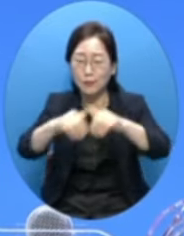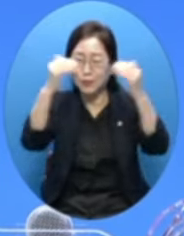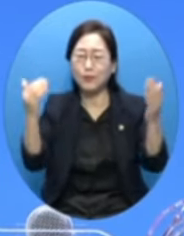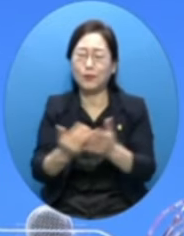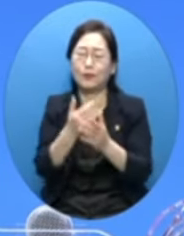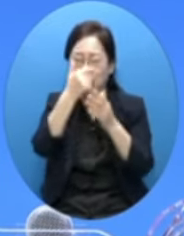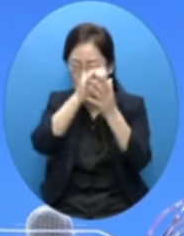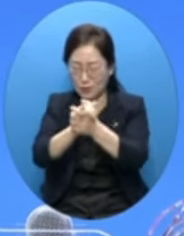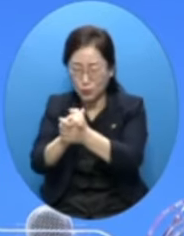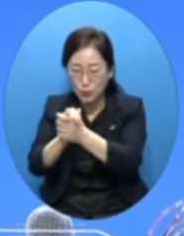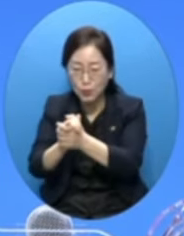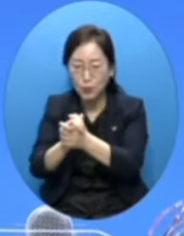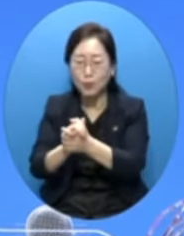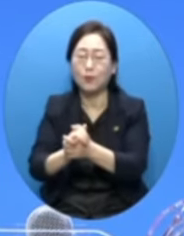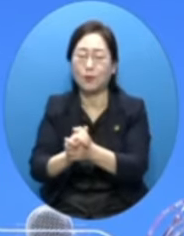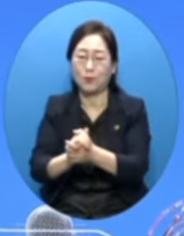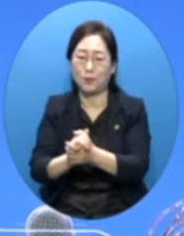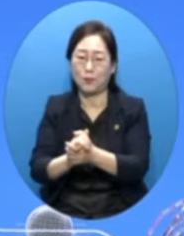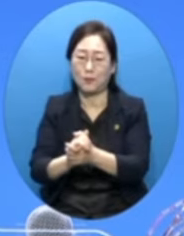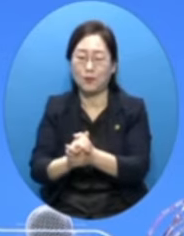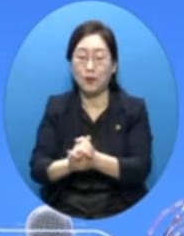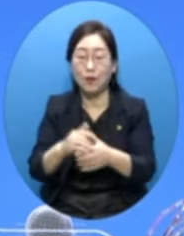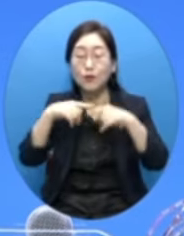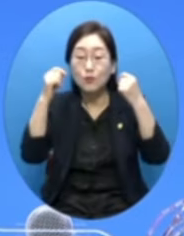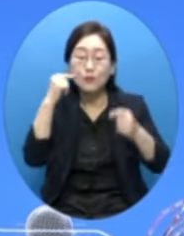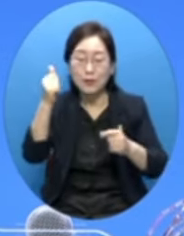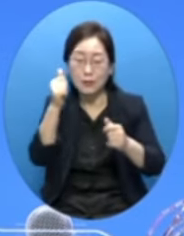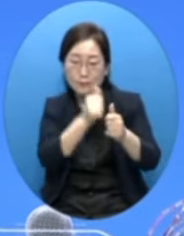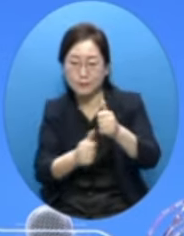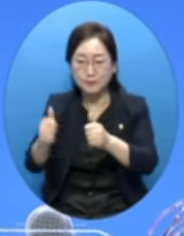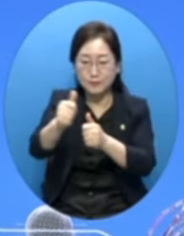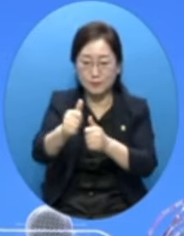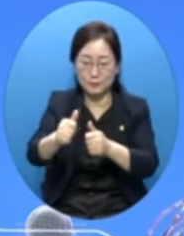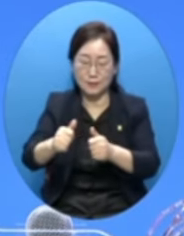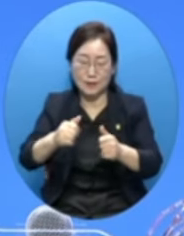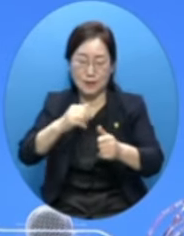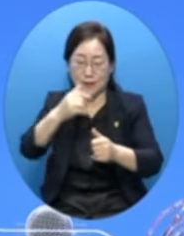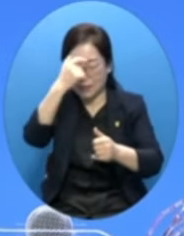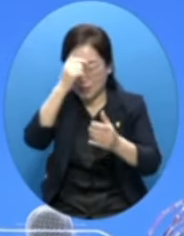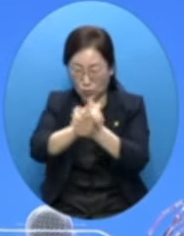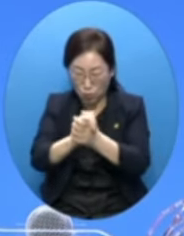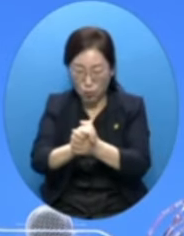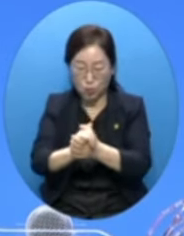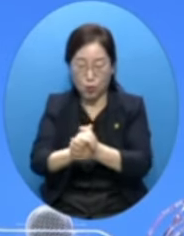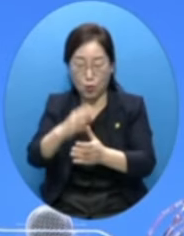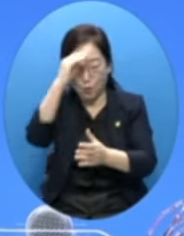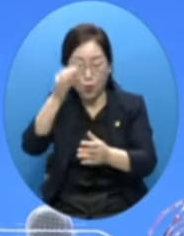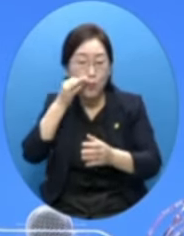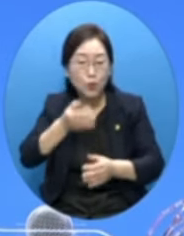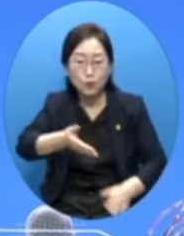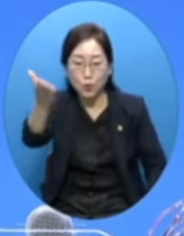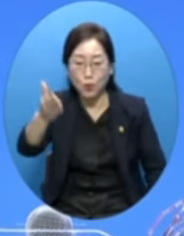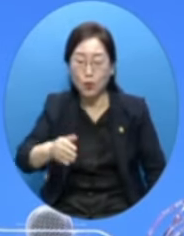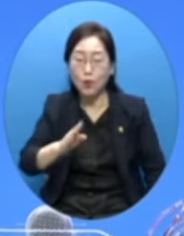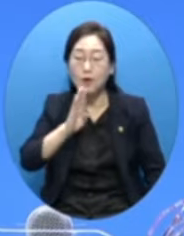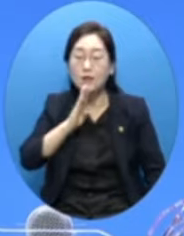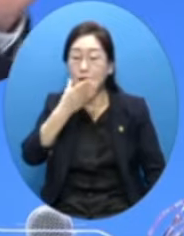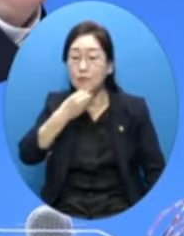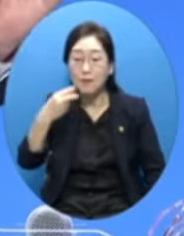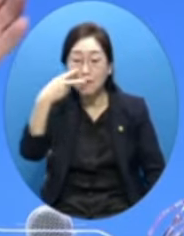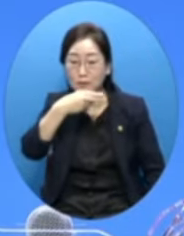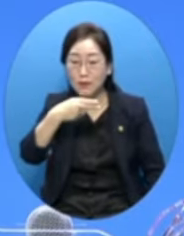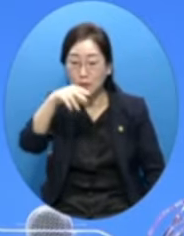기도가 있었기 때문입니다. 조영기 목사님께서 앞장서서 기도의 본을 보여주셨고, 우리 오산의 기도를 통해서 금식기도 운동을 전